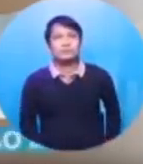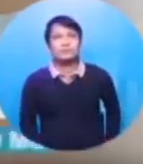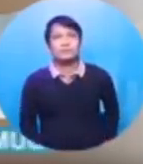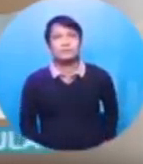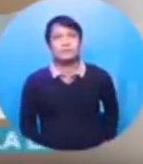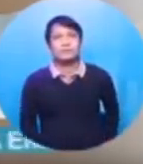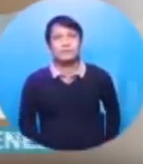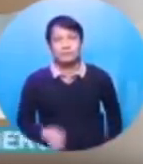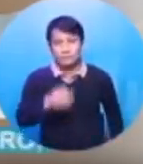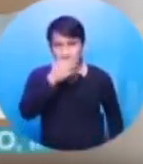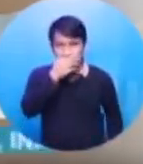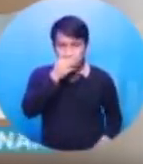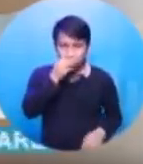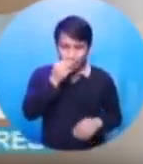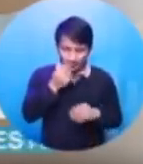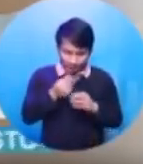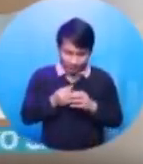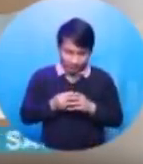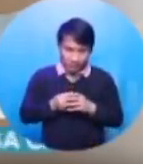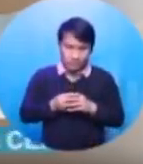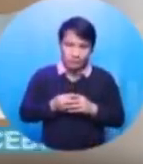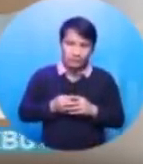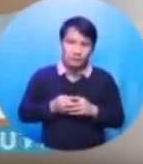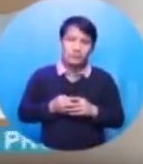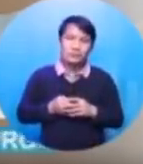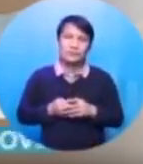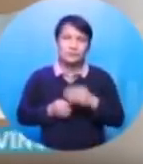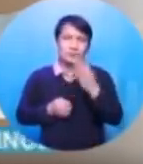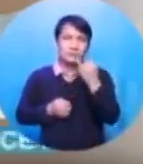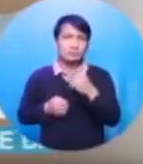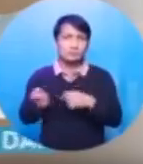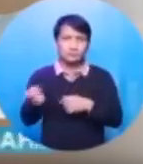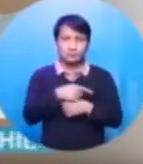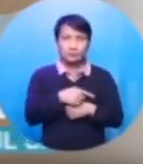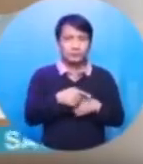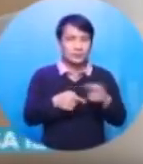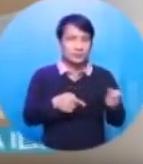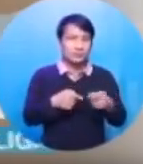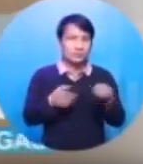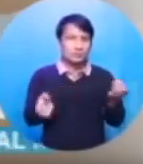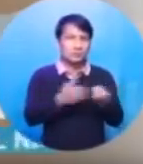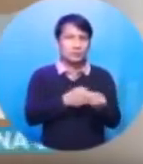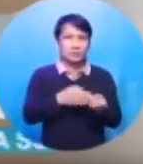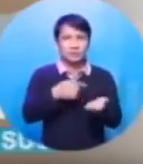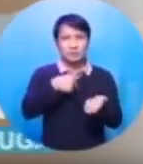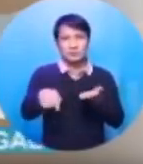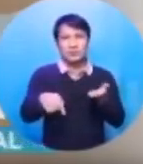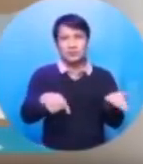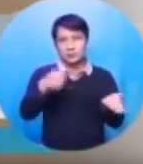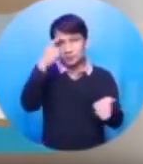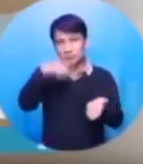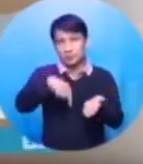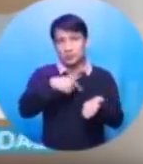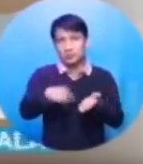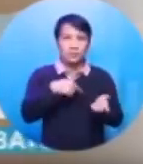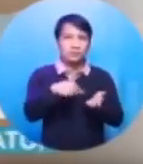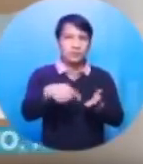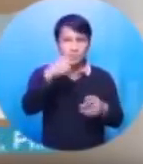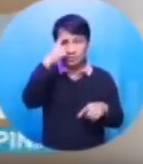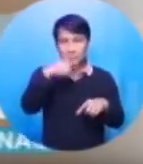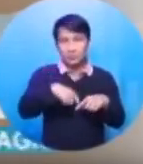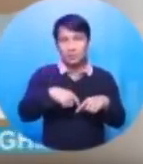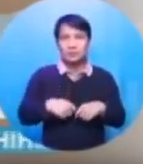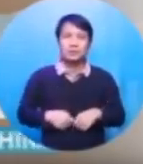Reina, yung apartment, opo. Bakit kailangan po siyang palayasin? Di, huwag mo nalang bayaran ang apartment. Eh di, ang magpapalaya sa kanya, yung sir, landlord.